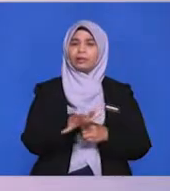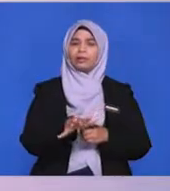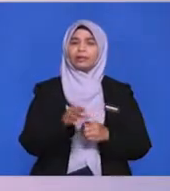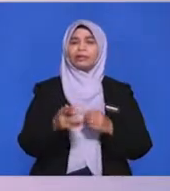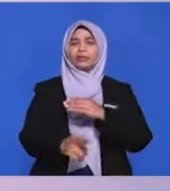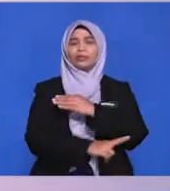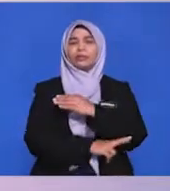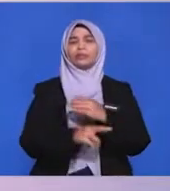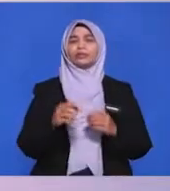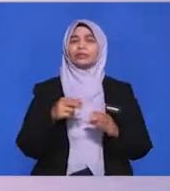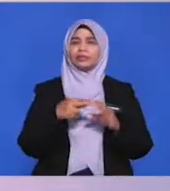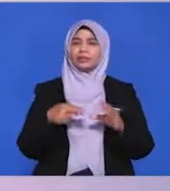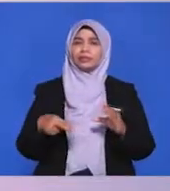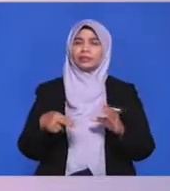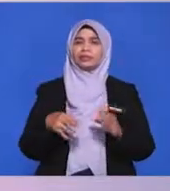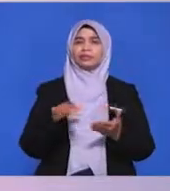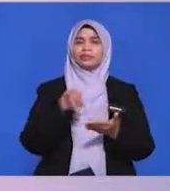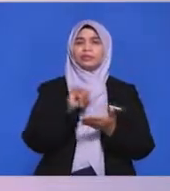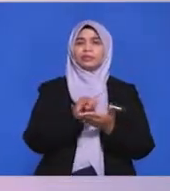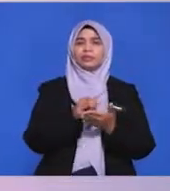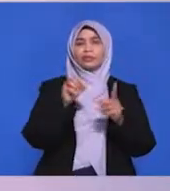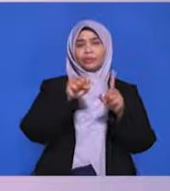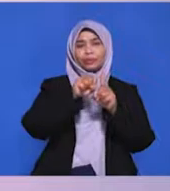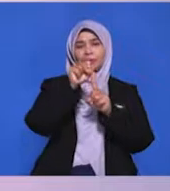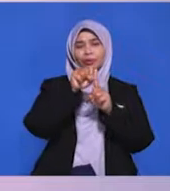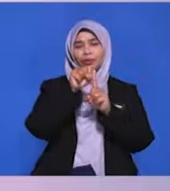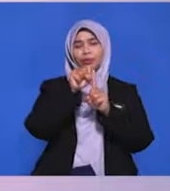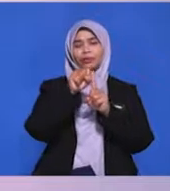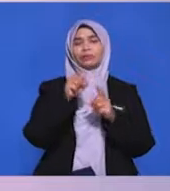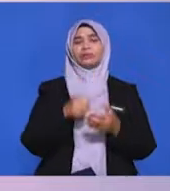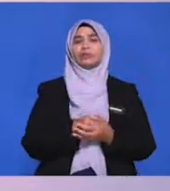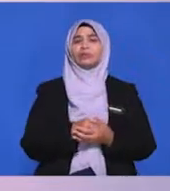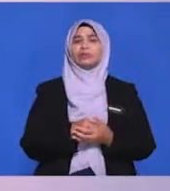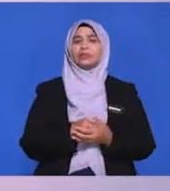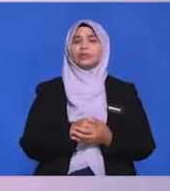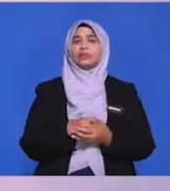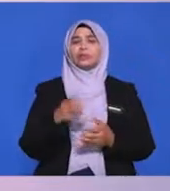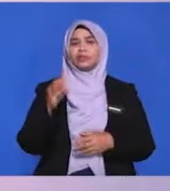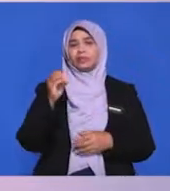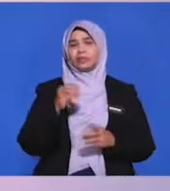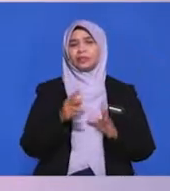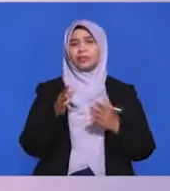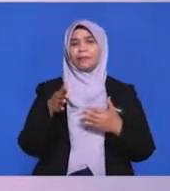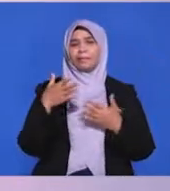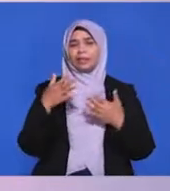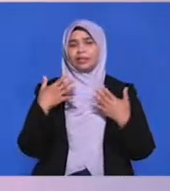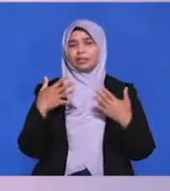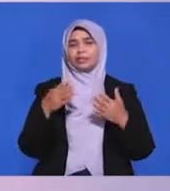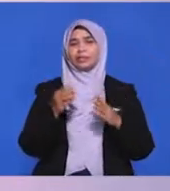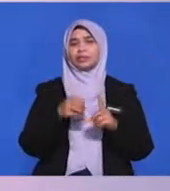yaitu suhu-suhu ditakrifkan sebagai Dajah kepanasan objek